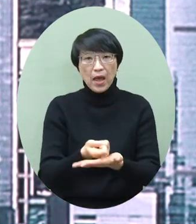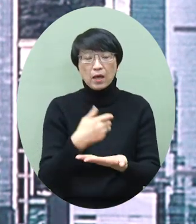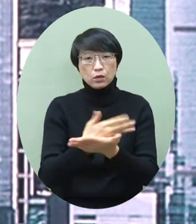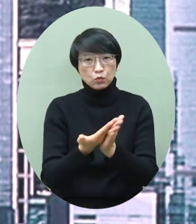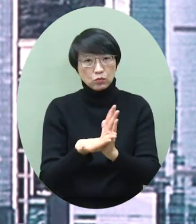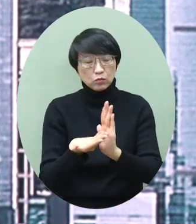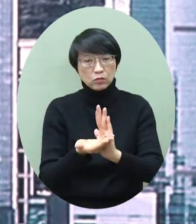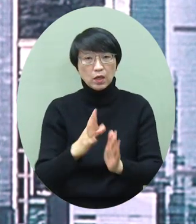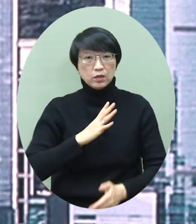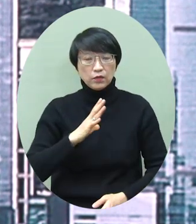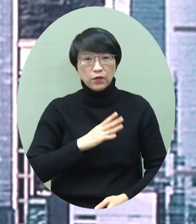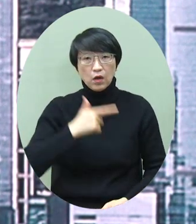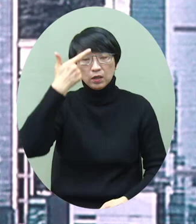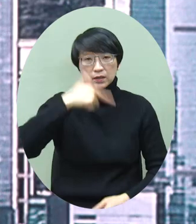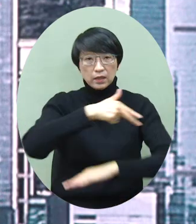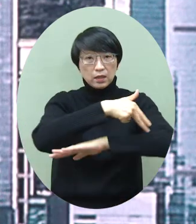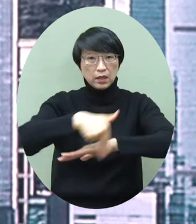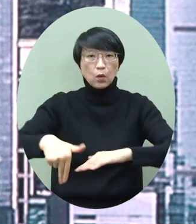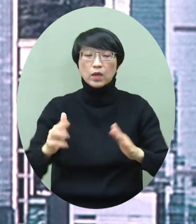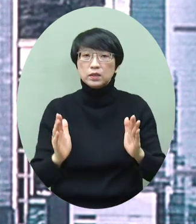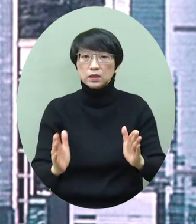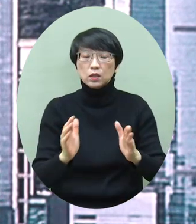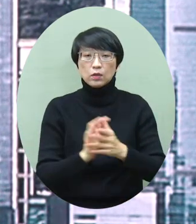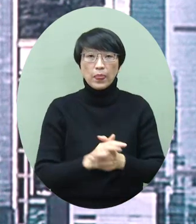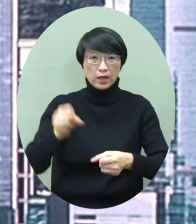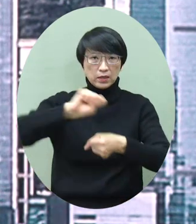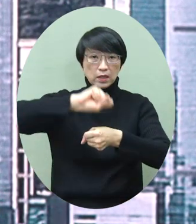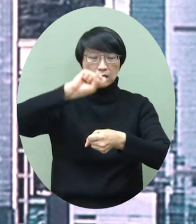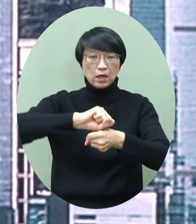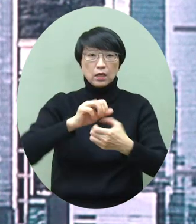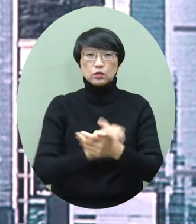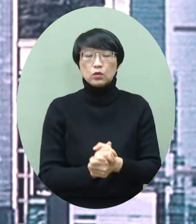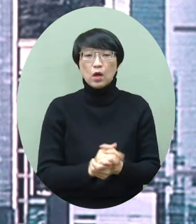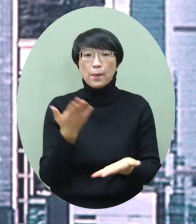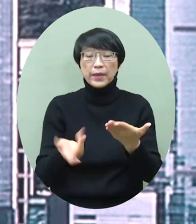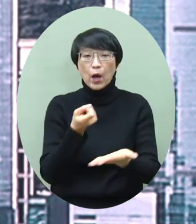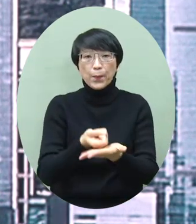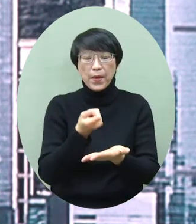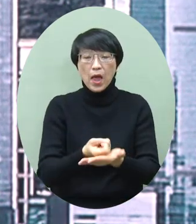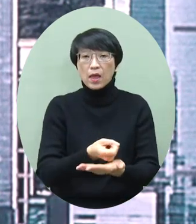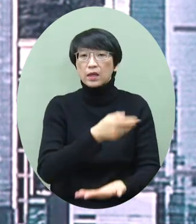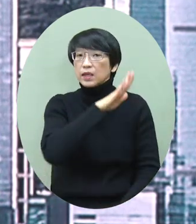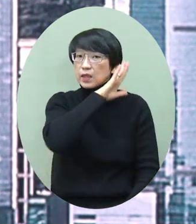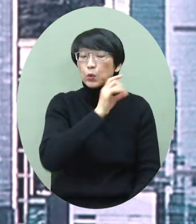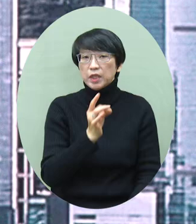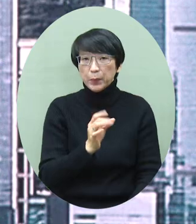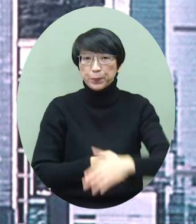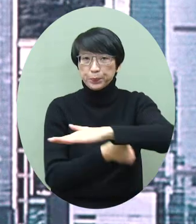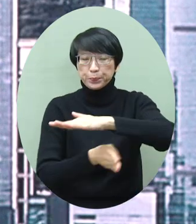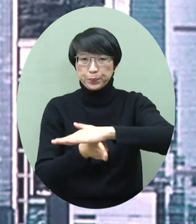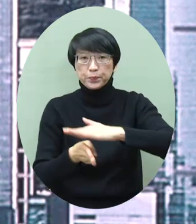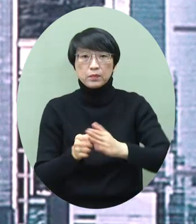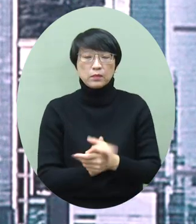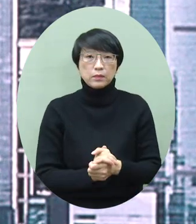新一輪的計劃裏面已經是增加了房價較低的酒店，其中是提